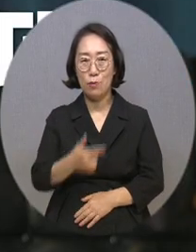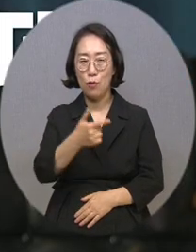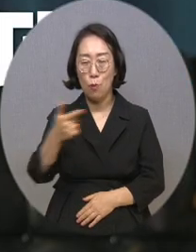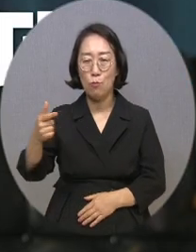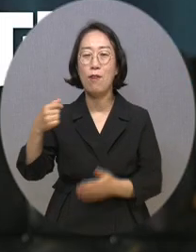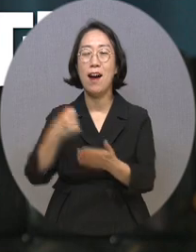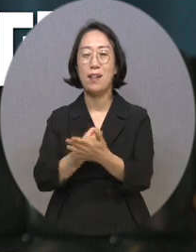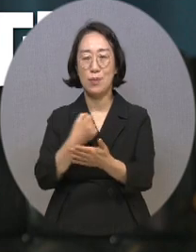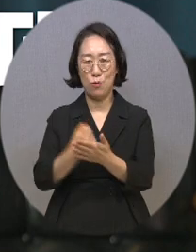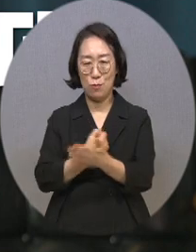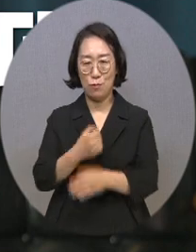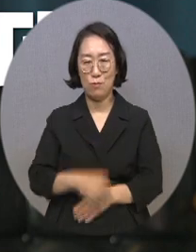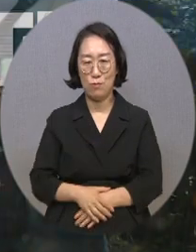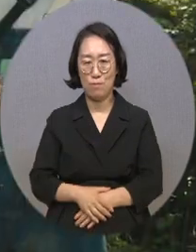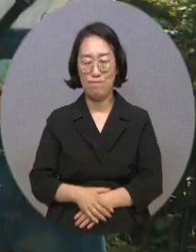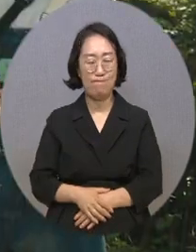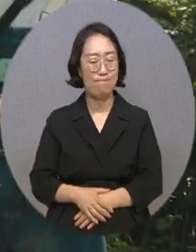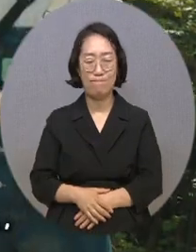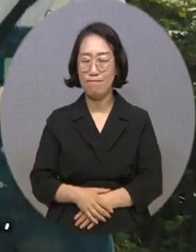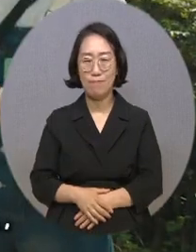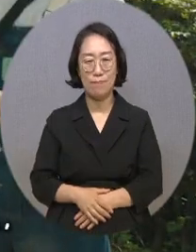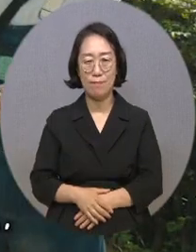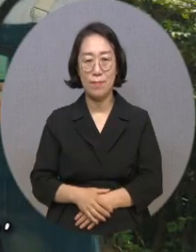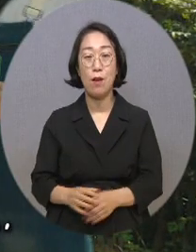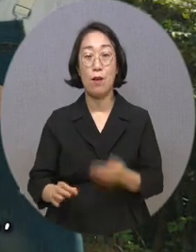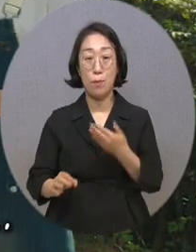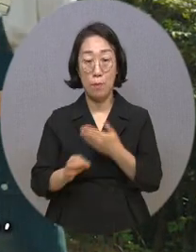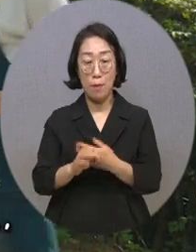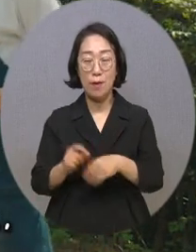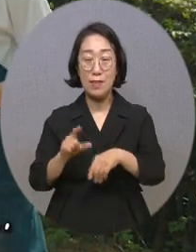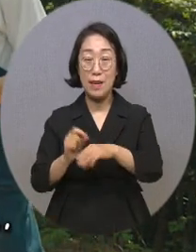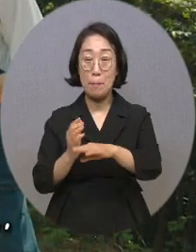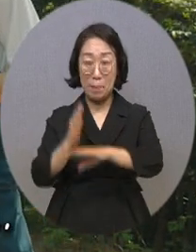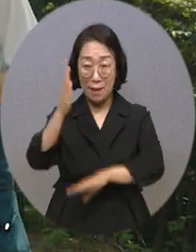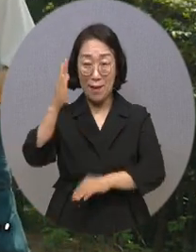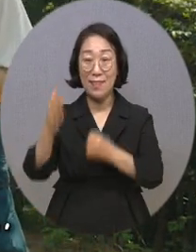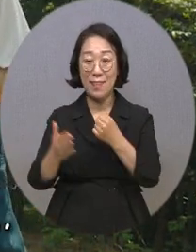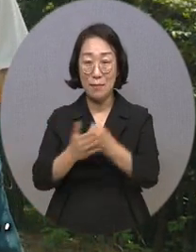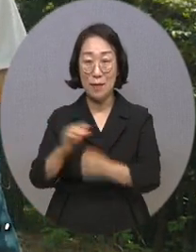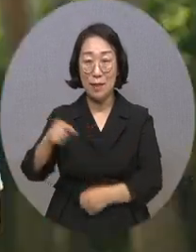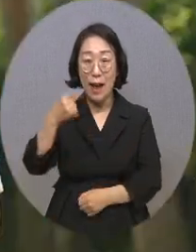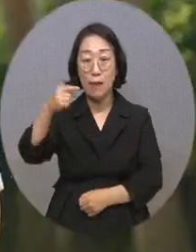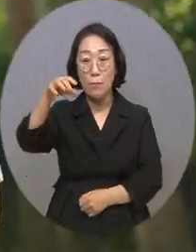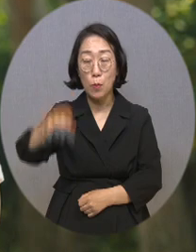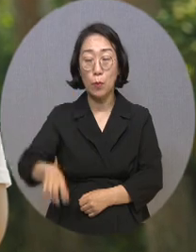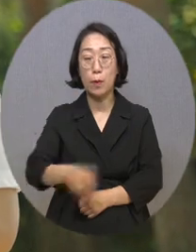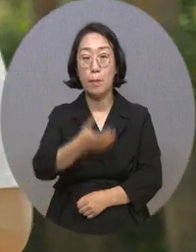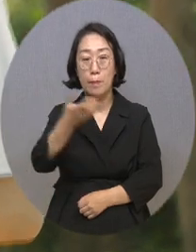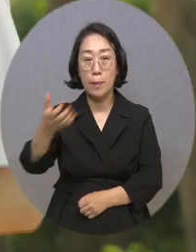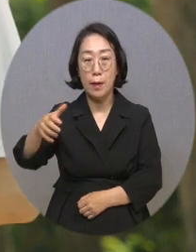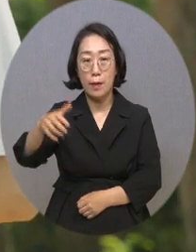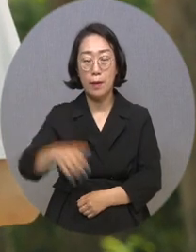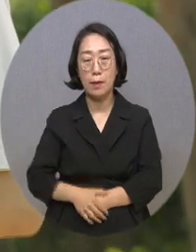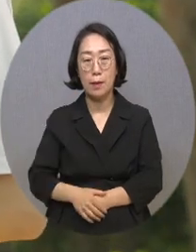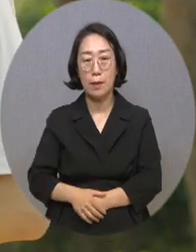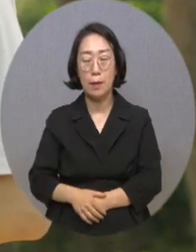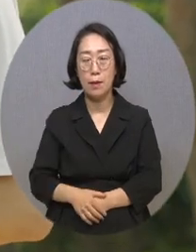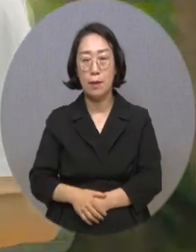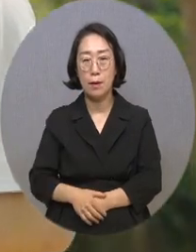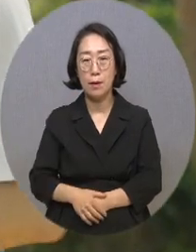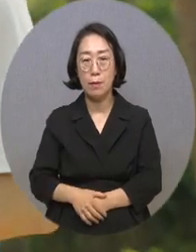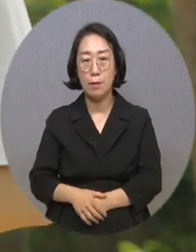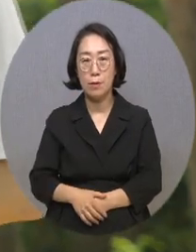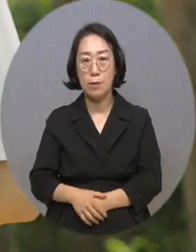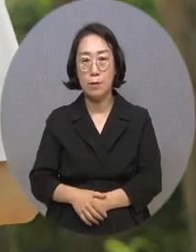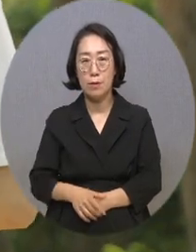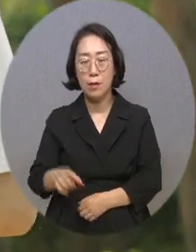너무 아쉬웠어요. 너무 아쉬웠어. 자, 그러면은 이제 다음 장소가 어디죠? 금강산 도시 구경이라고 우리가